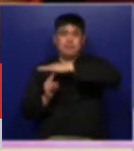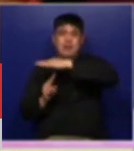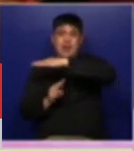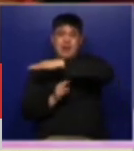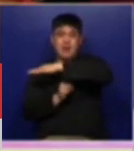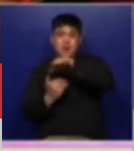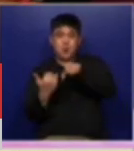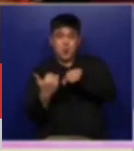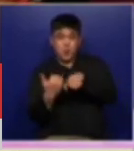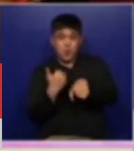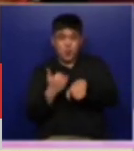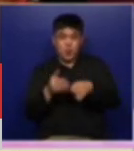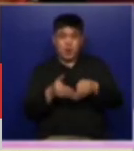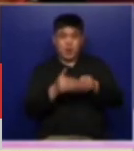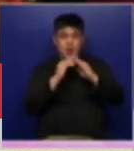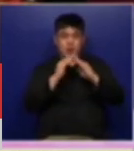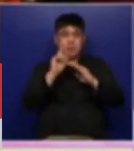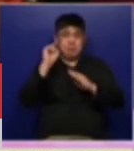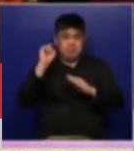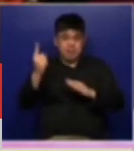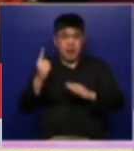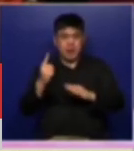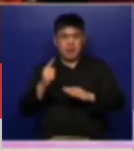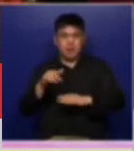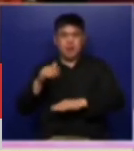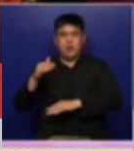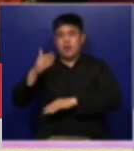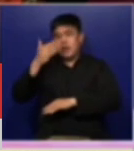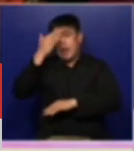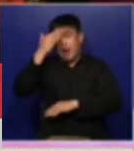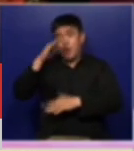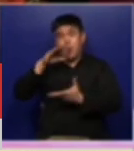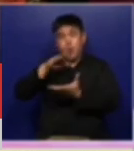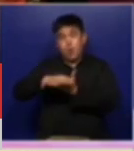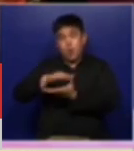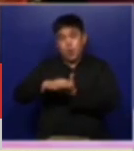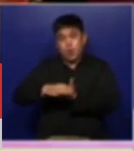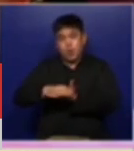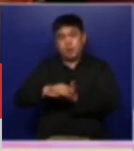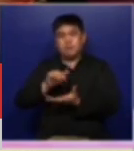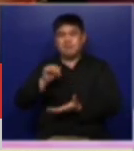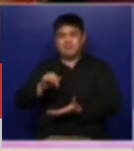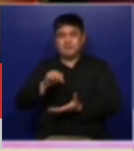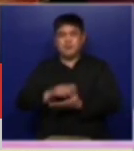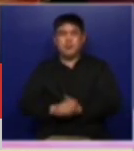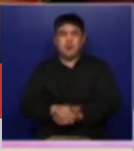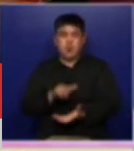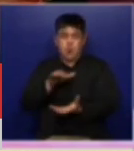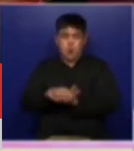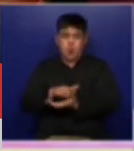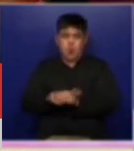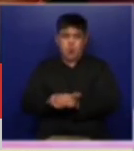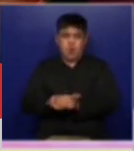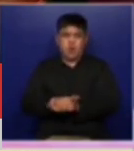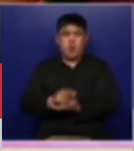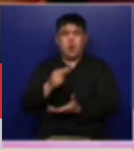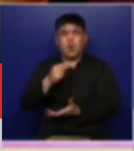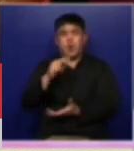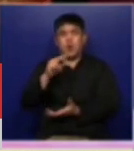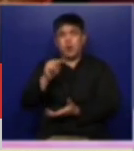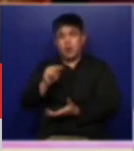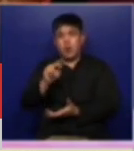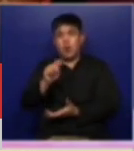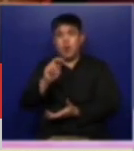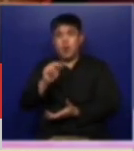ถนนหน้าโรงเรียนหนองหานวิทยาท่านประธานคะโรงเรียนหนองหานวิทยาเป็นโรงเรียนมัธยมศึกษ